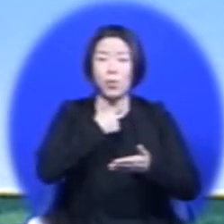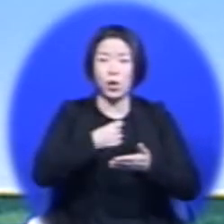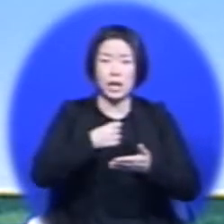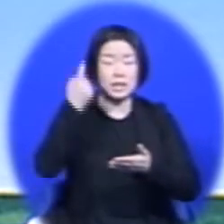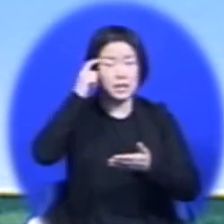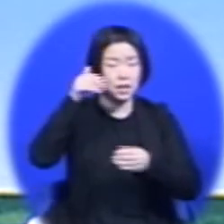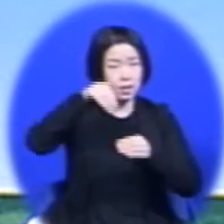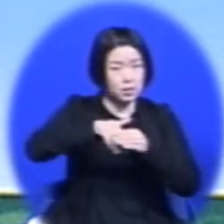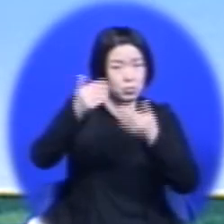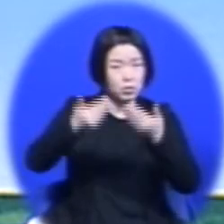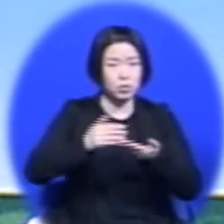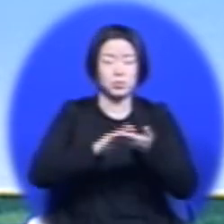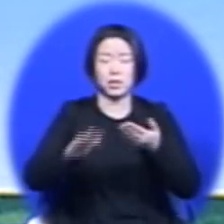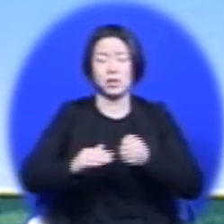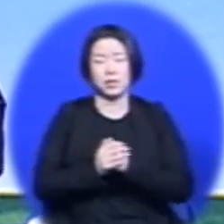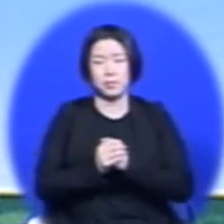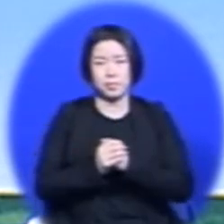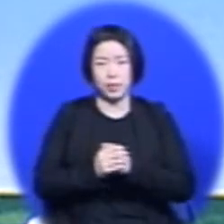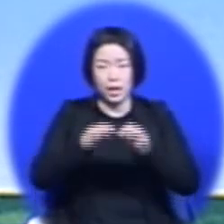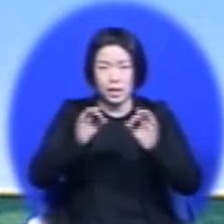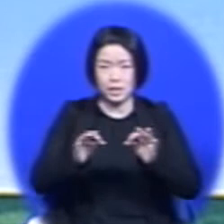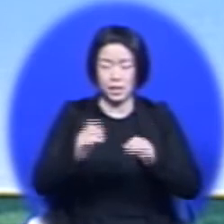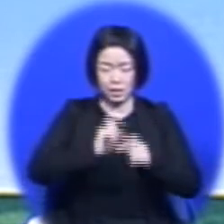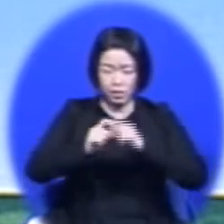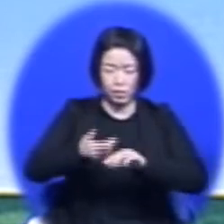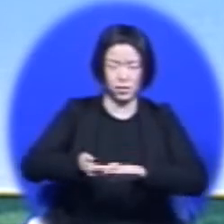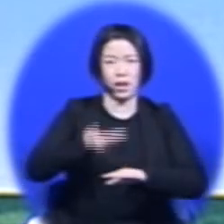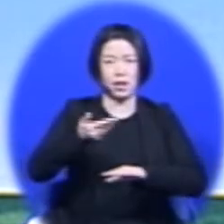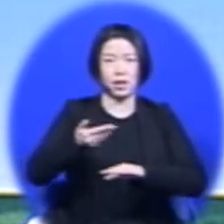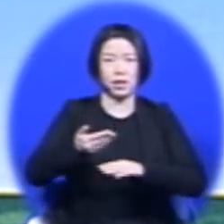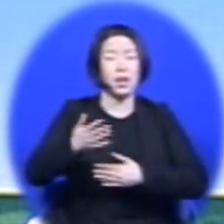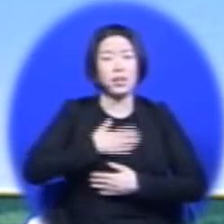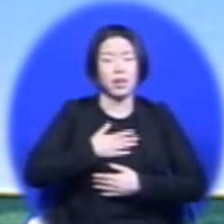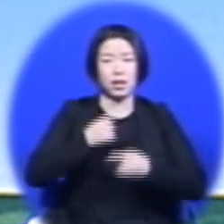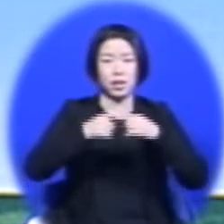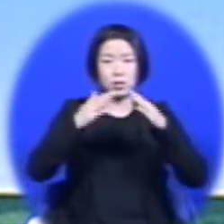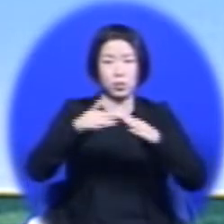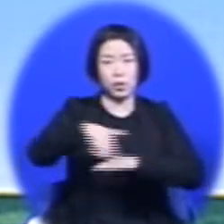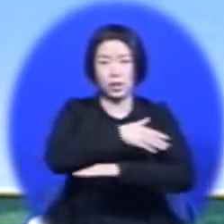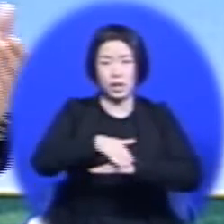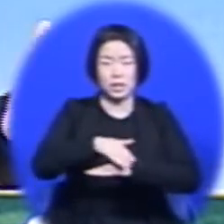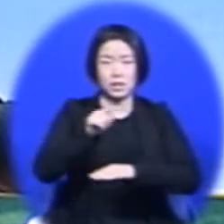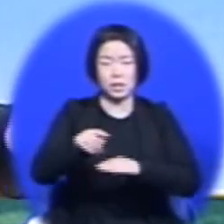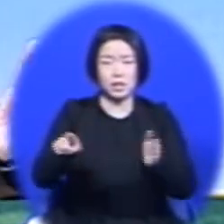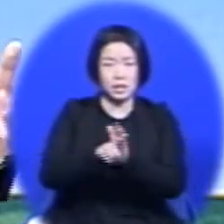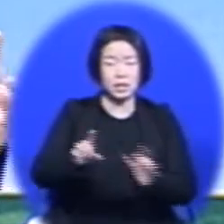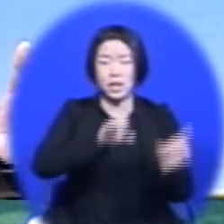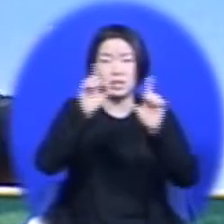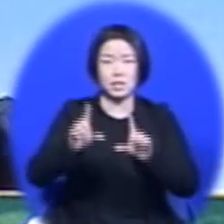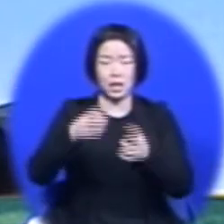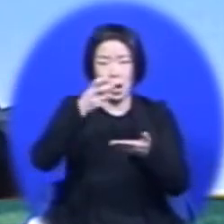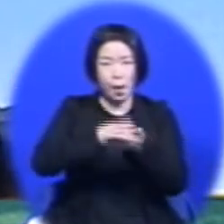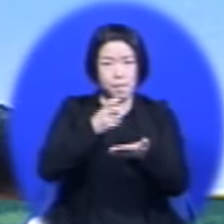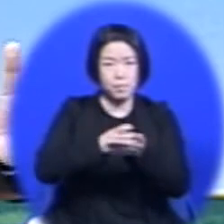생각을 심어주십니다. 이제는 더 이상 내가 교회 다니는 이런 신앙생활을